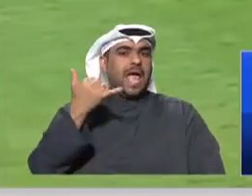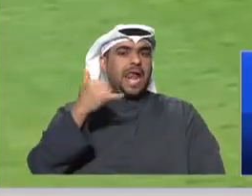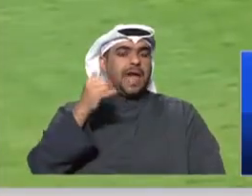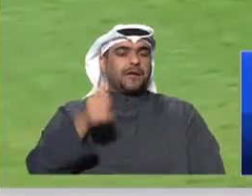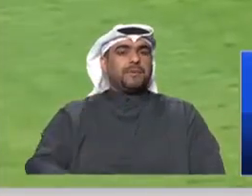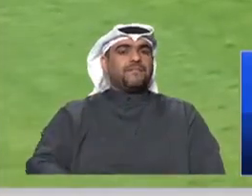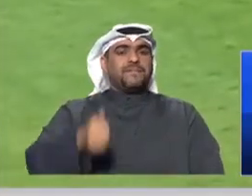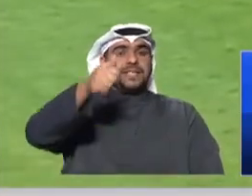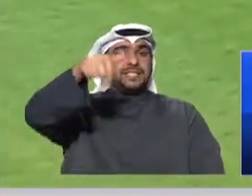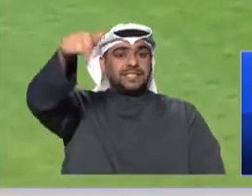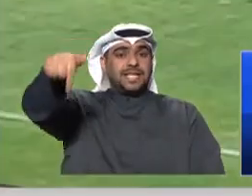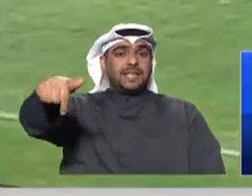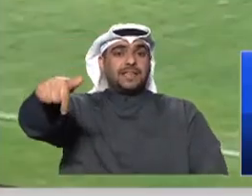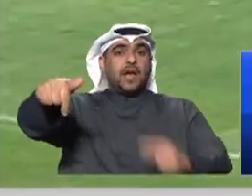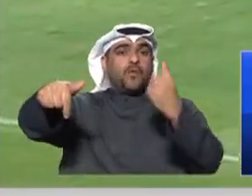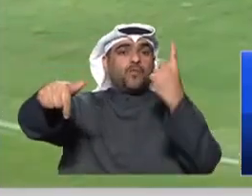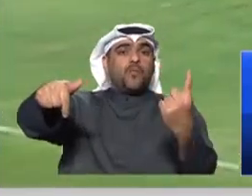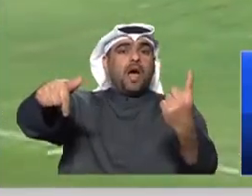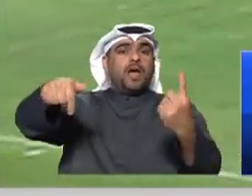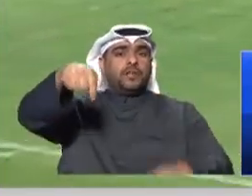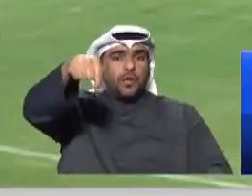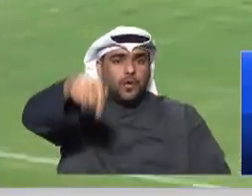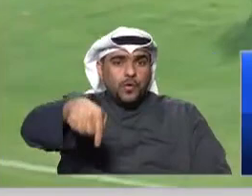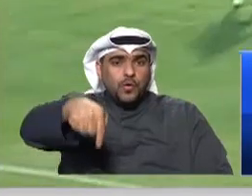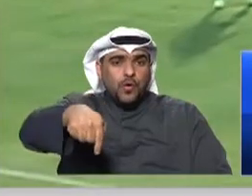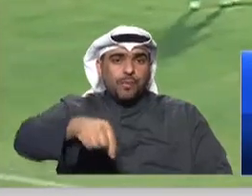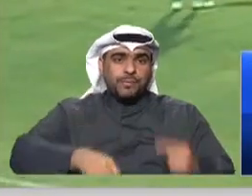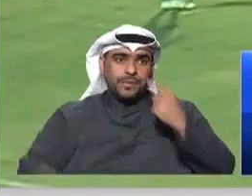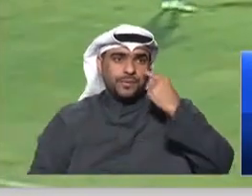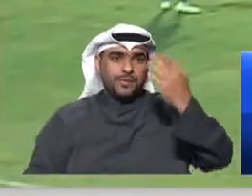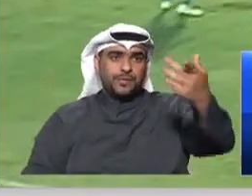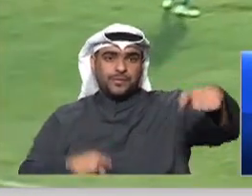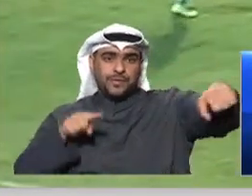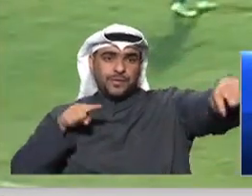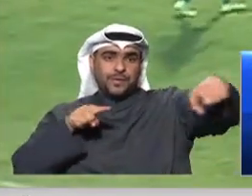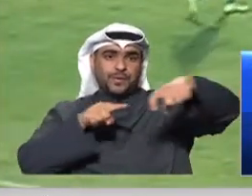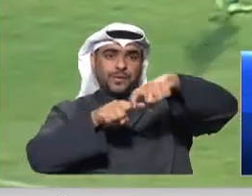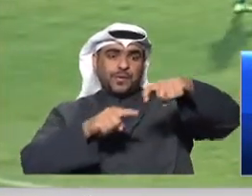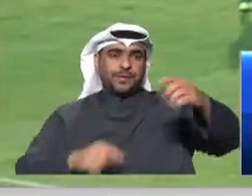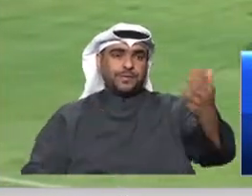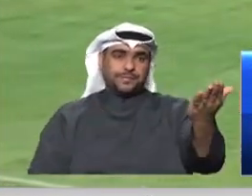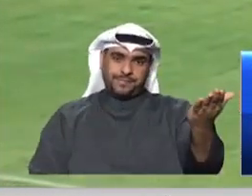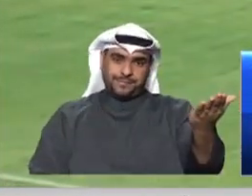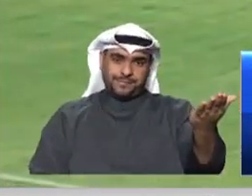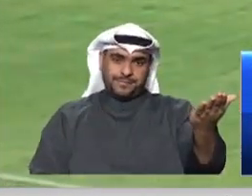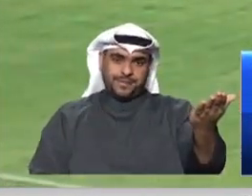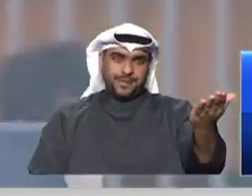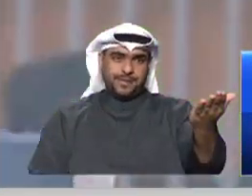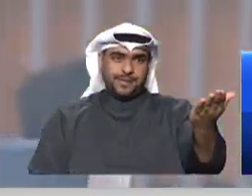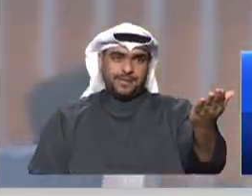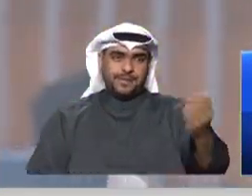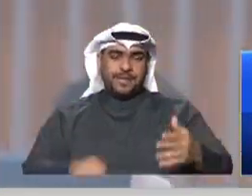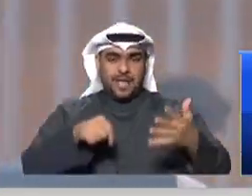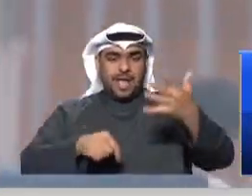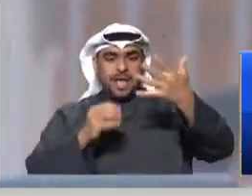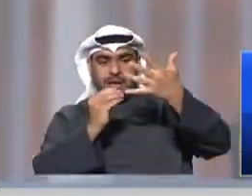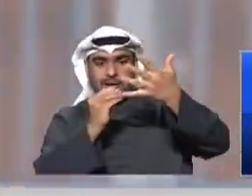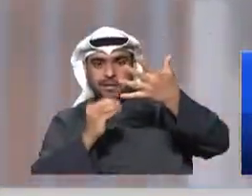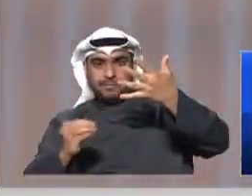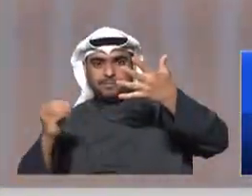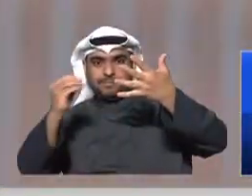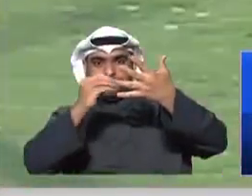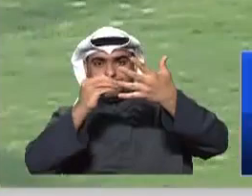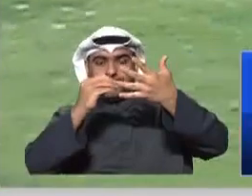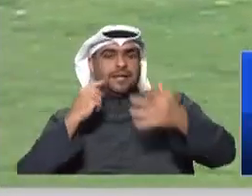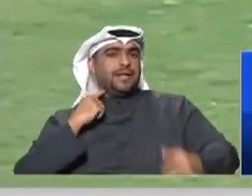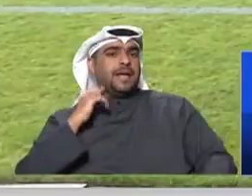لباقي منافسيه، حيث اكتسح خصمه اليرموك بثلاثية مقابل هدف وحيد عبر بها إلى الدور الثمانية من